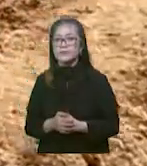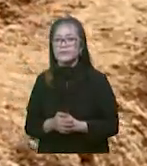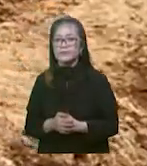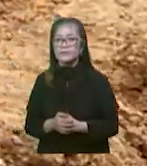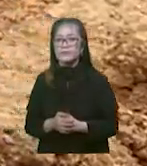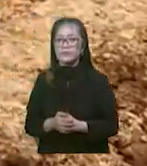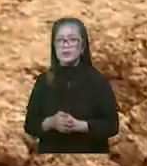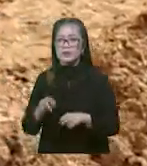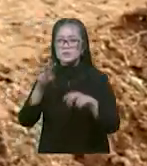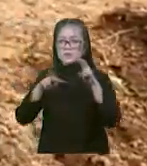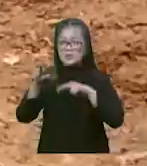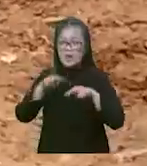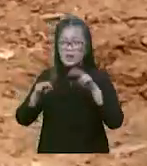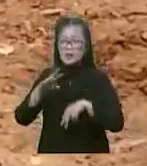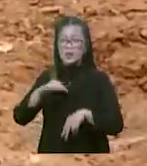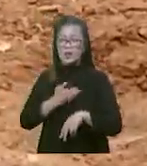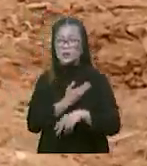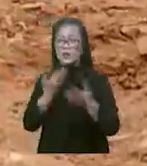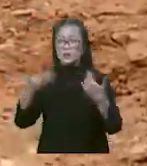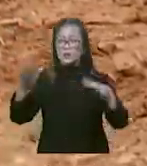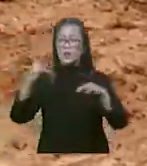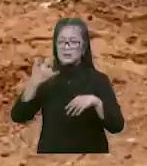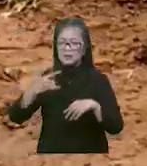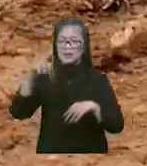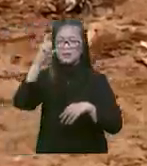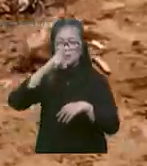Pencarian belasan korban hilang terus dilakukan tim SAR.